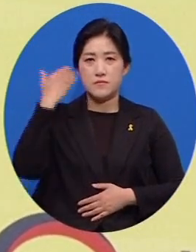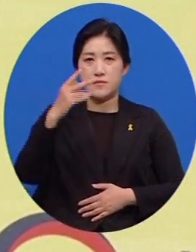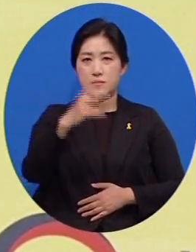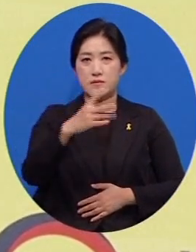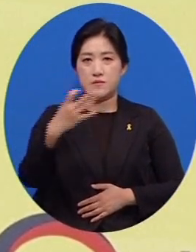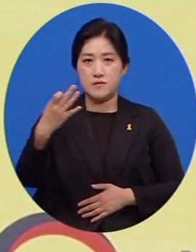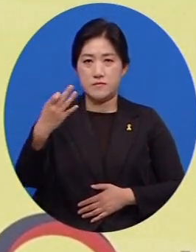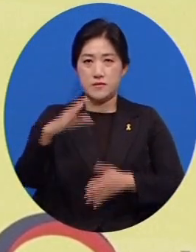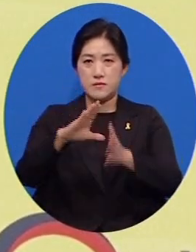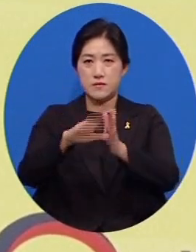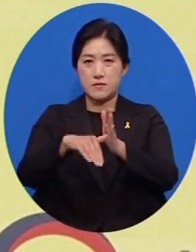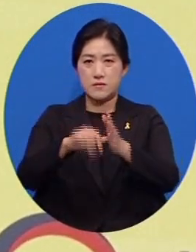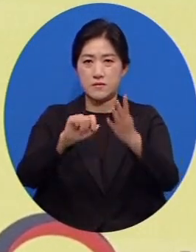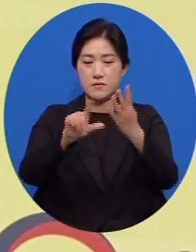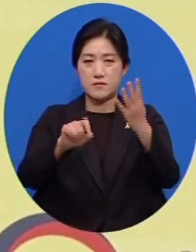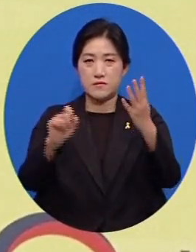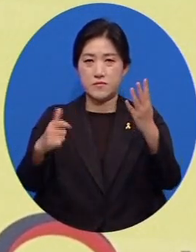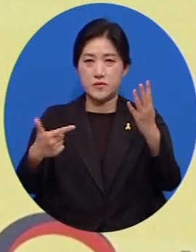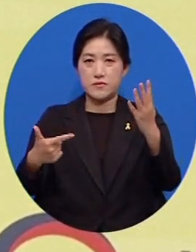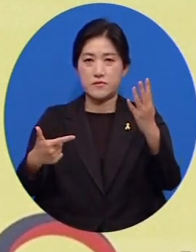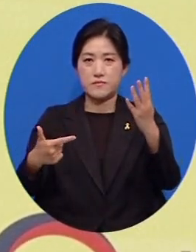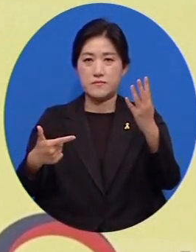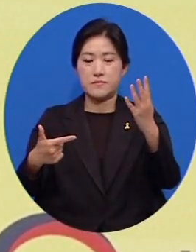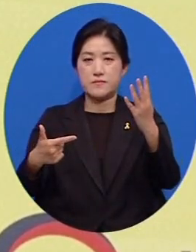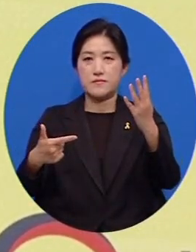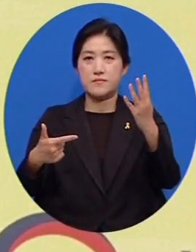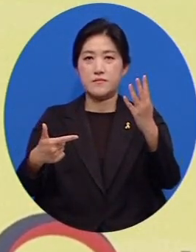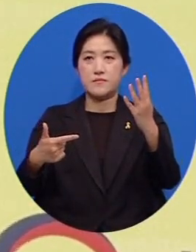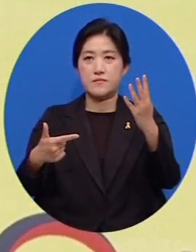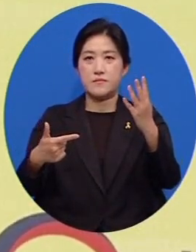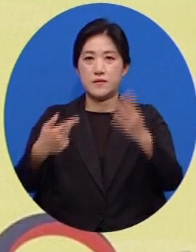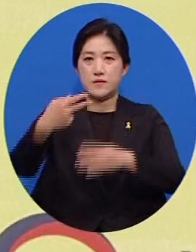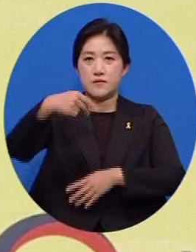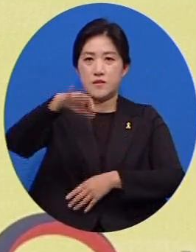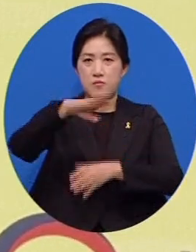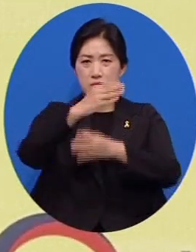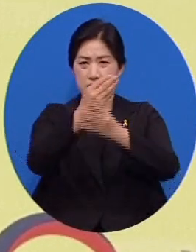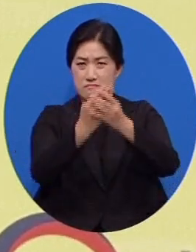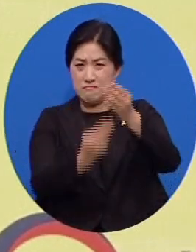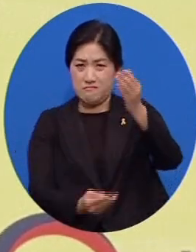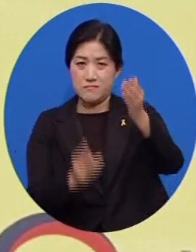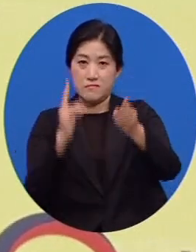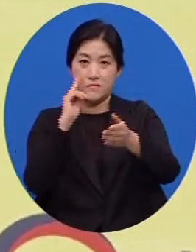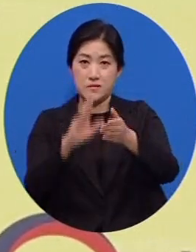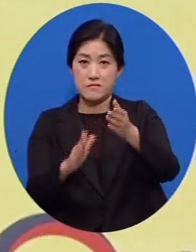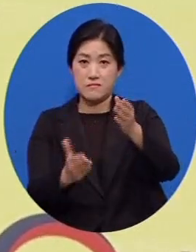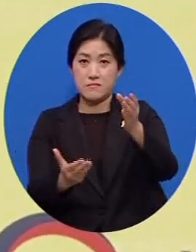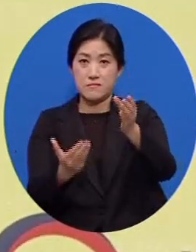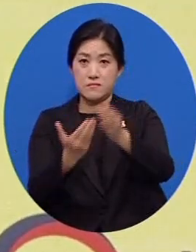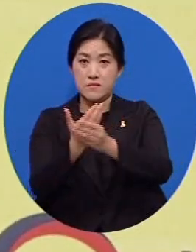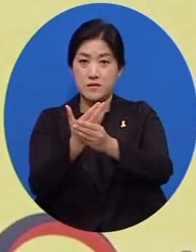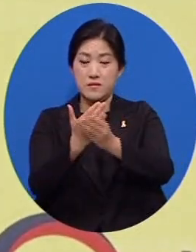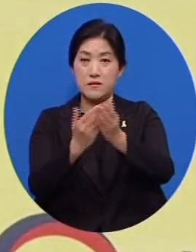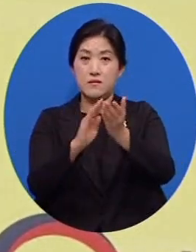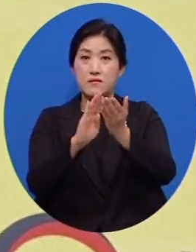2014년 4월 16일 세월호 참사 이후 어느덧